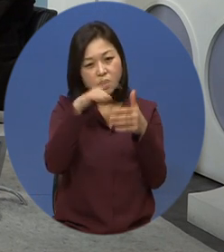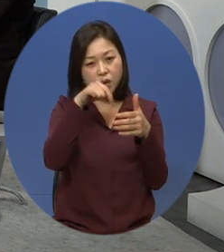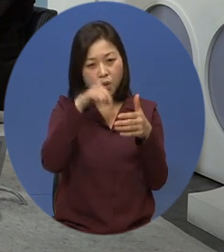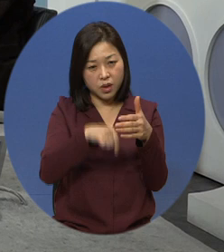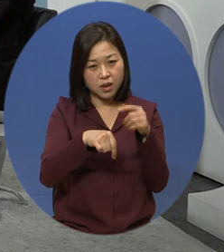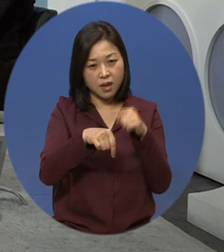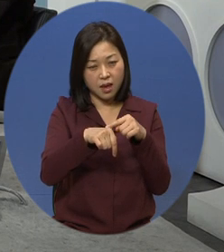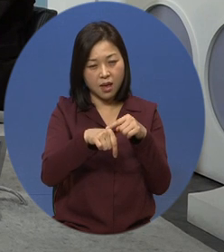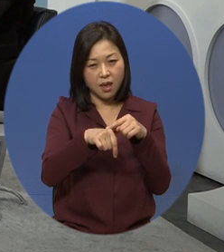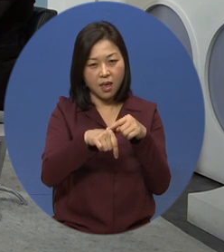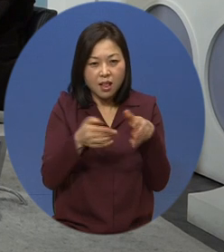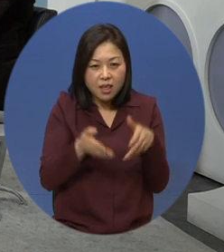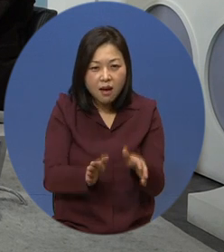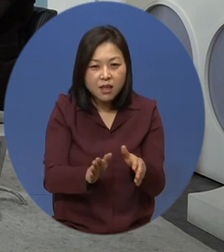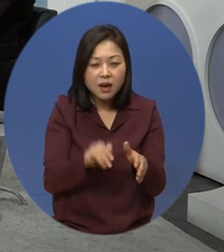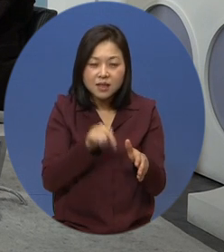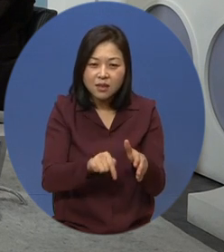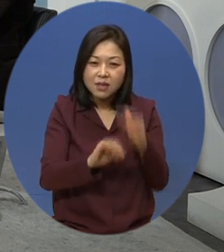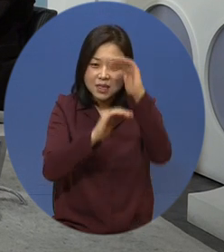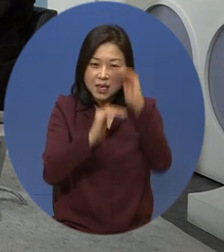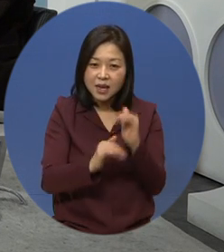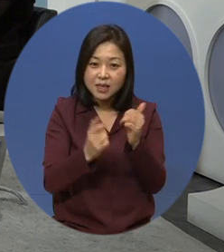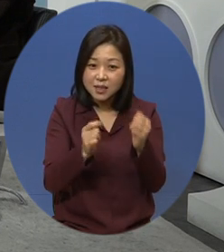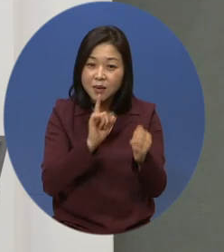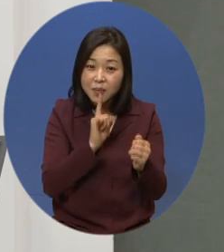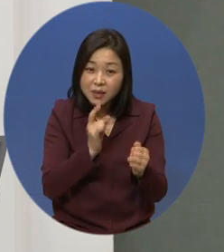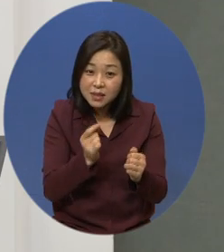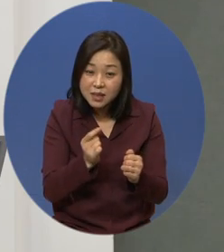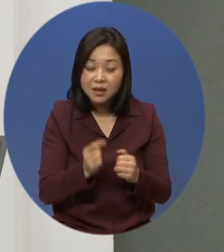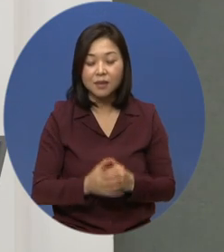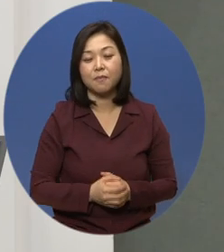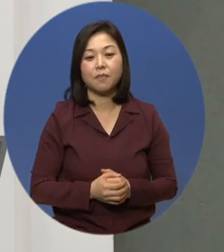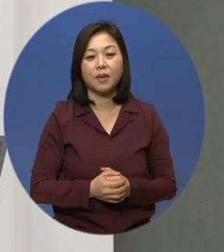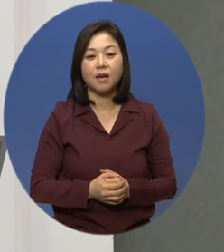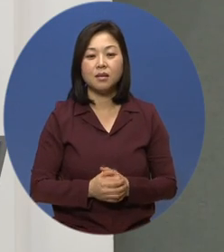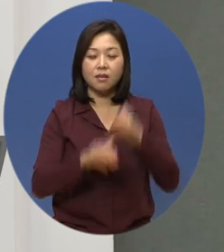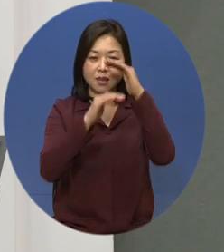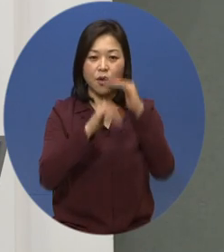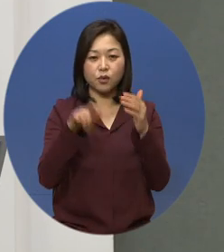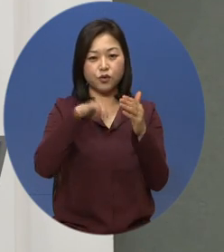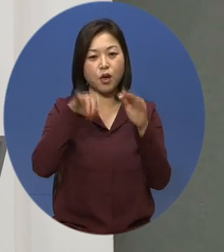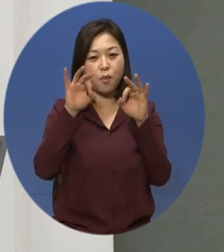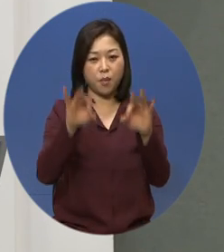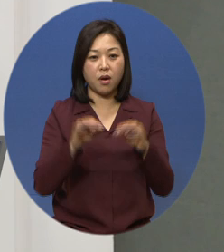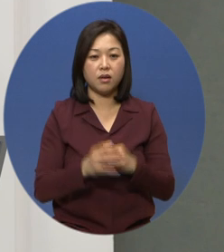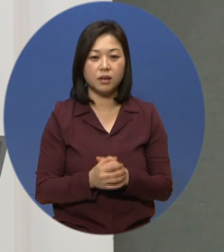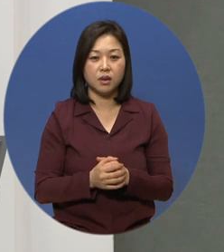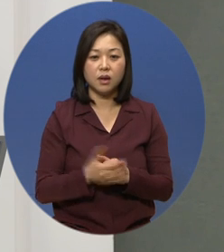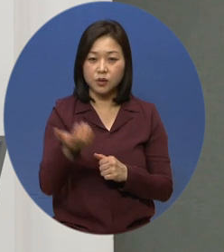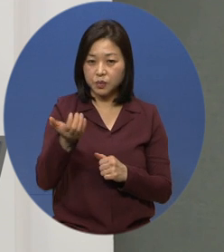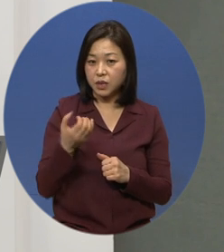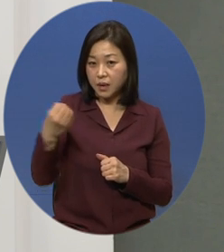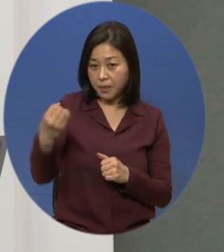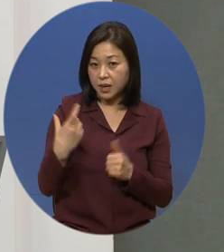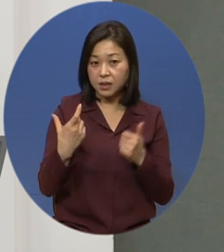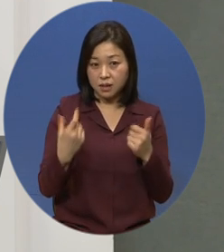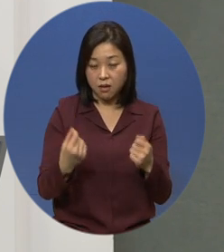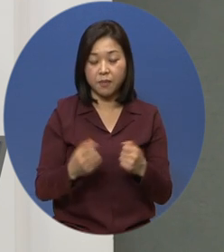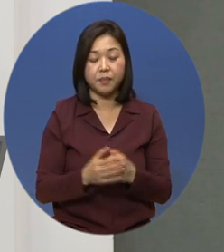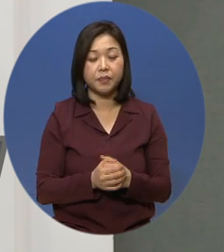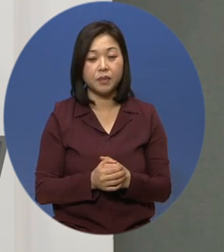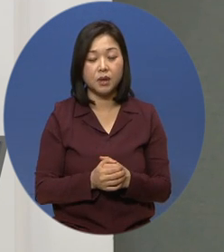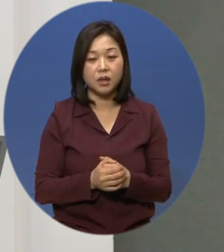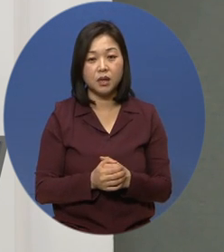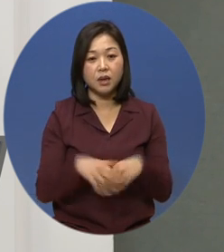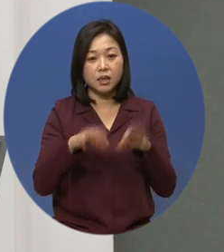분만 1 막 그런 얘기가 되지 않아요 내내 그 얘기 중에 보면은 아까도 말씀하셨지만 은